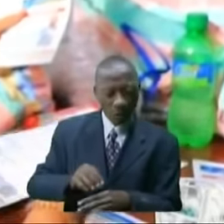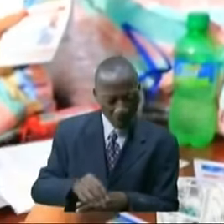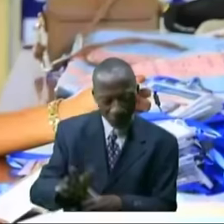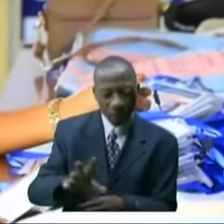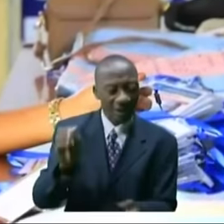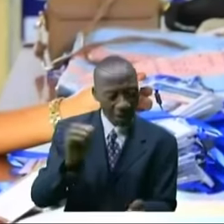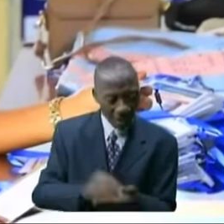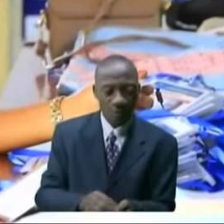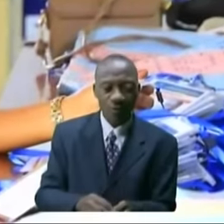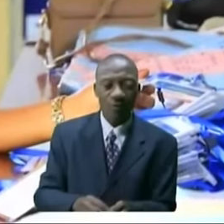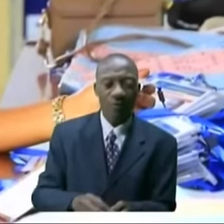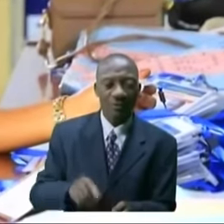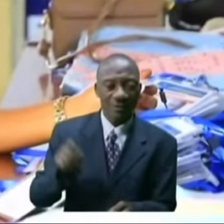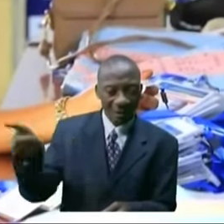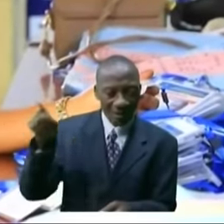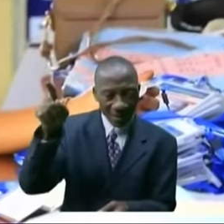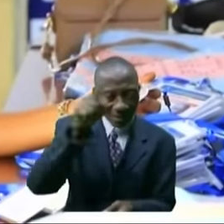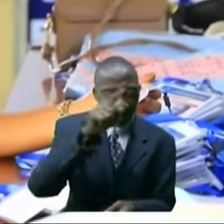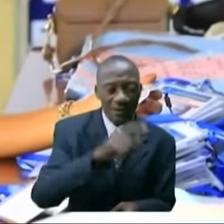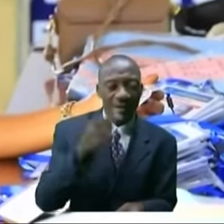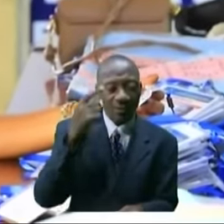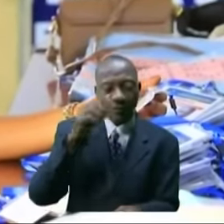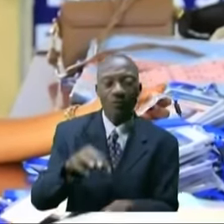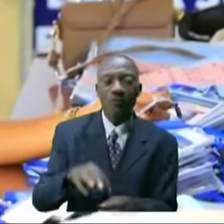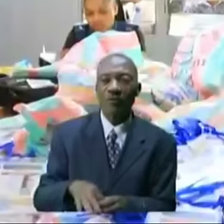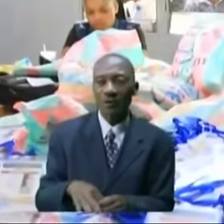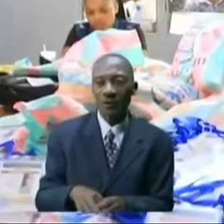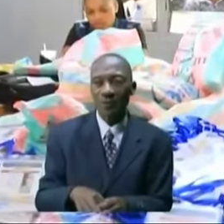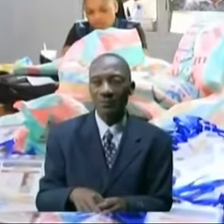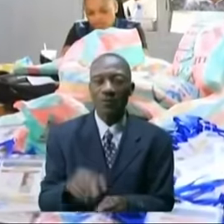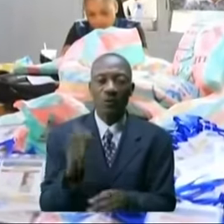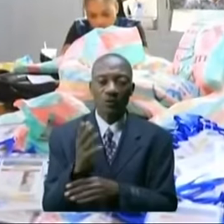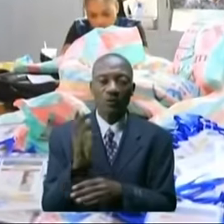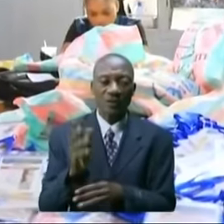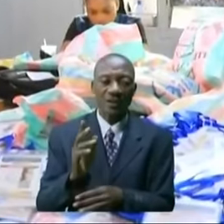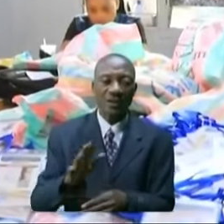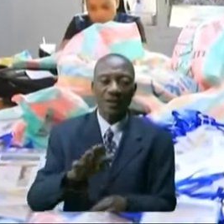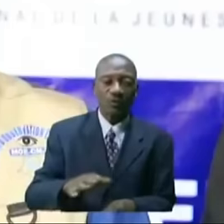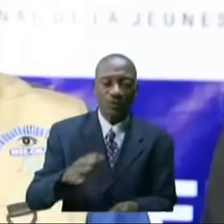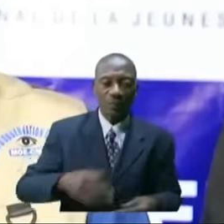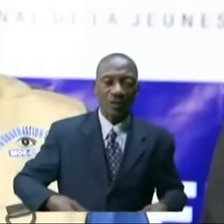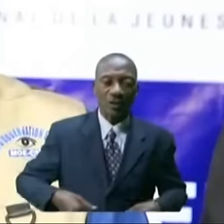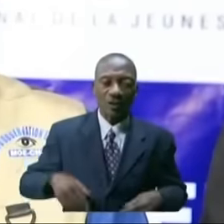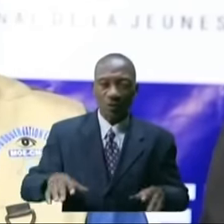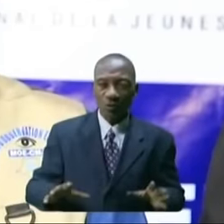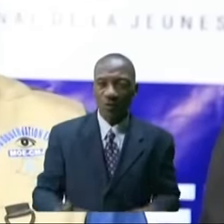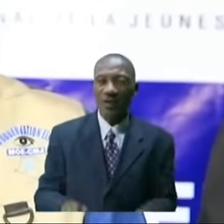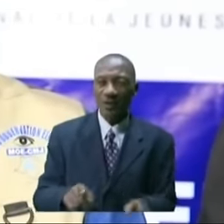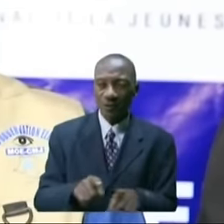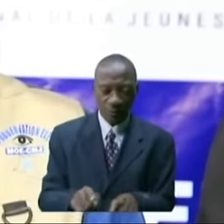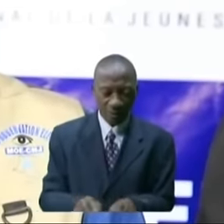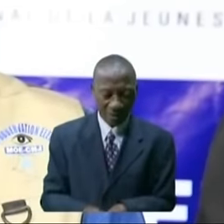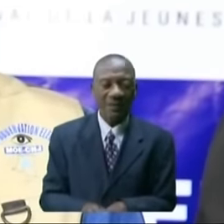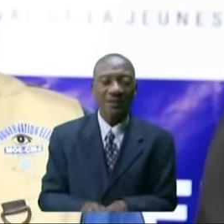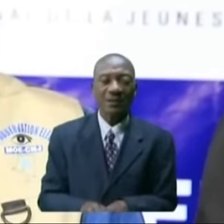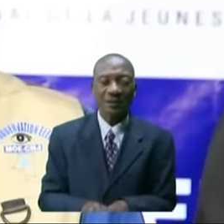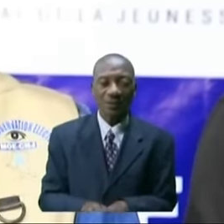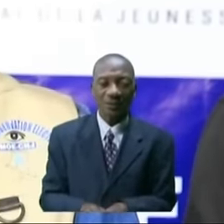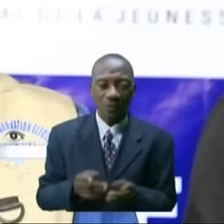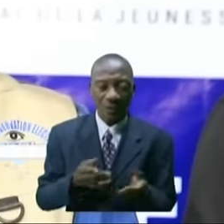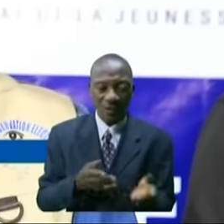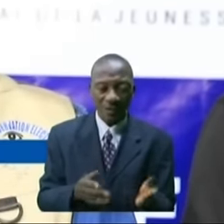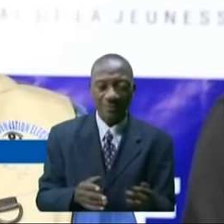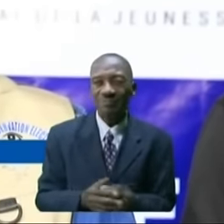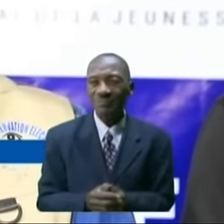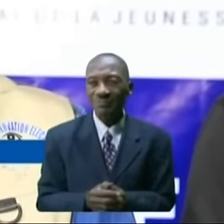prochaines, la cellule d'analyse du Conseil national de la jeunesse congolaise formule quelques recommandations. La MOE CNJ